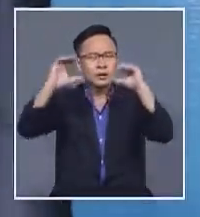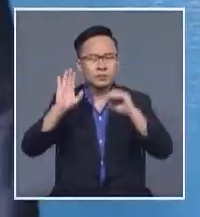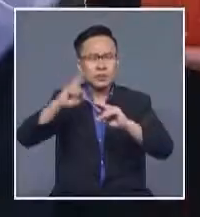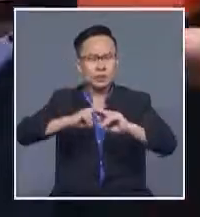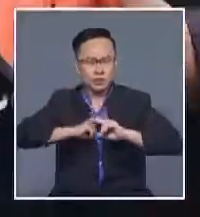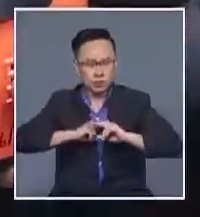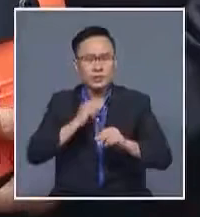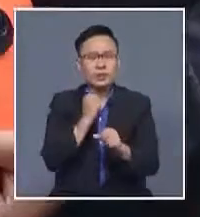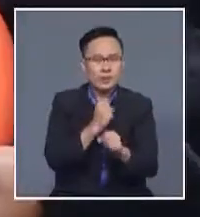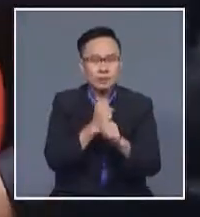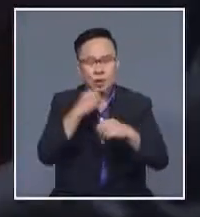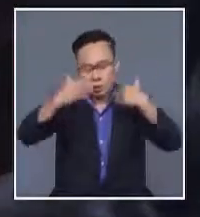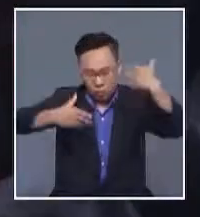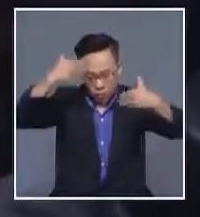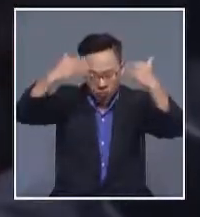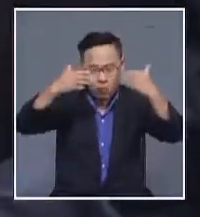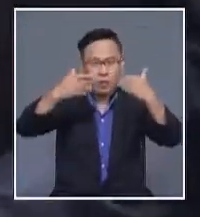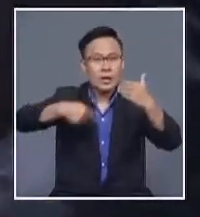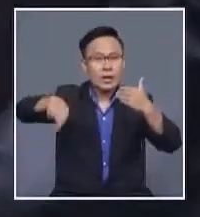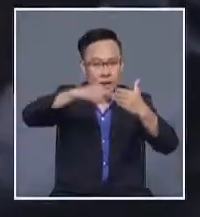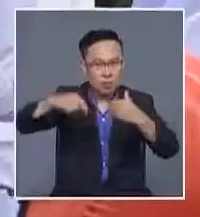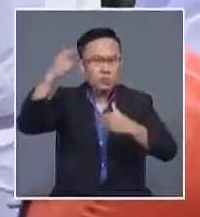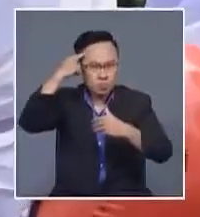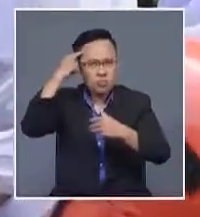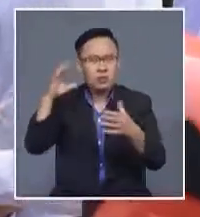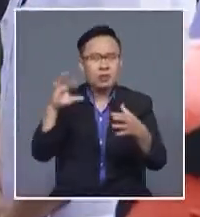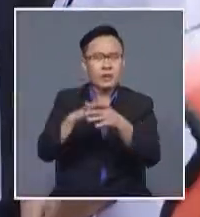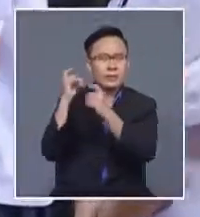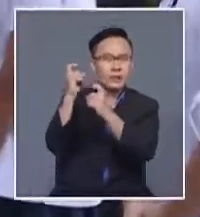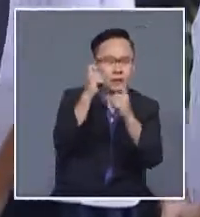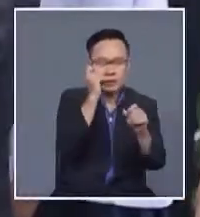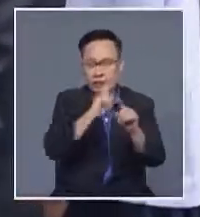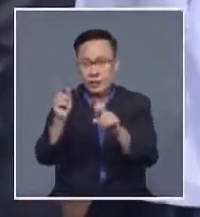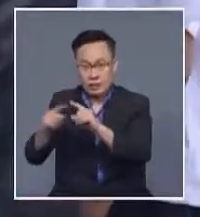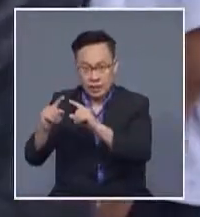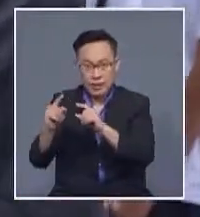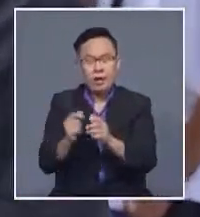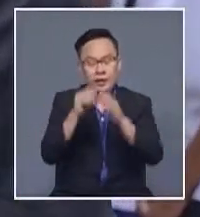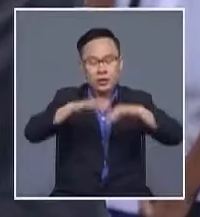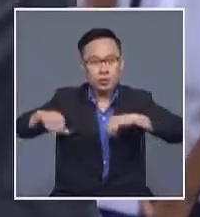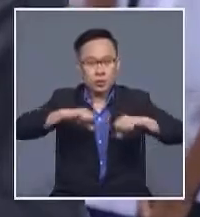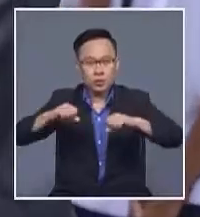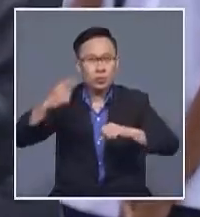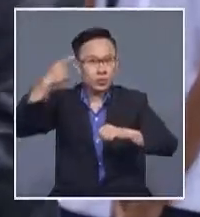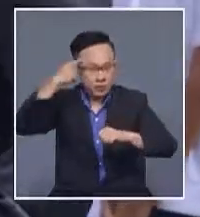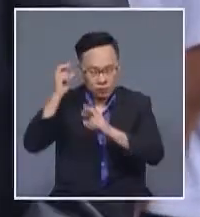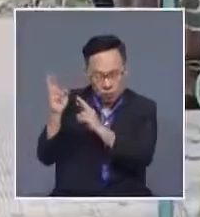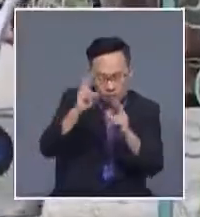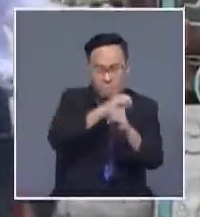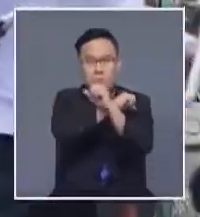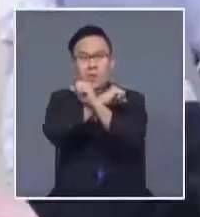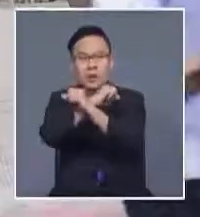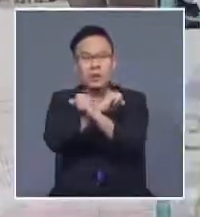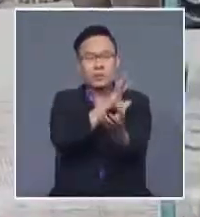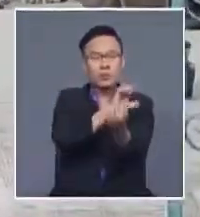าคเอกชนในการรณรงค์สร้างความตระหนักเรื่องความปลอดภัยสู่เยาวชนสร้างนิสัยความปลอดภัยให้เป็นวัฒนธรรม